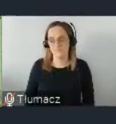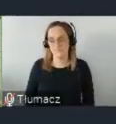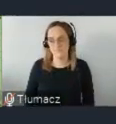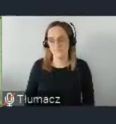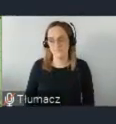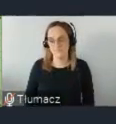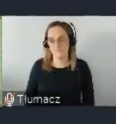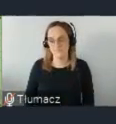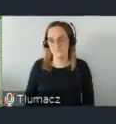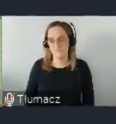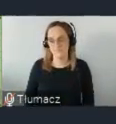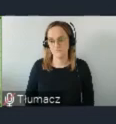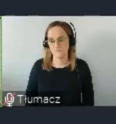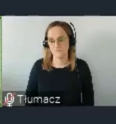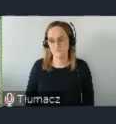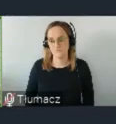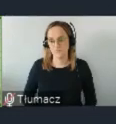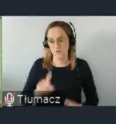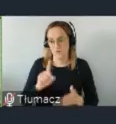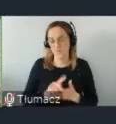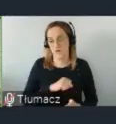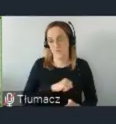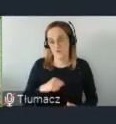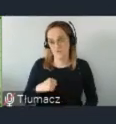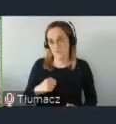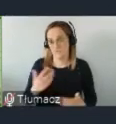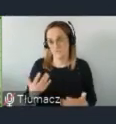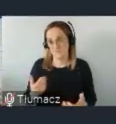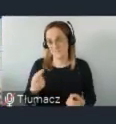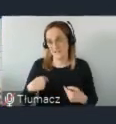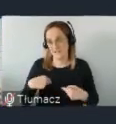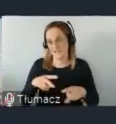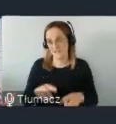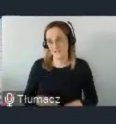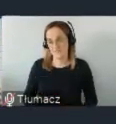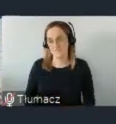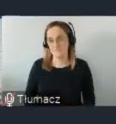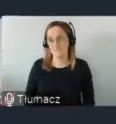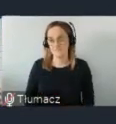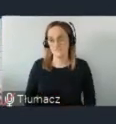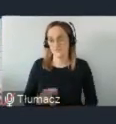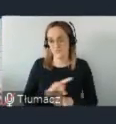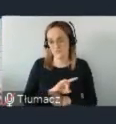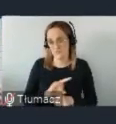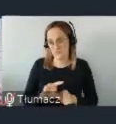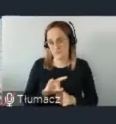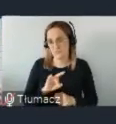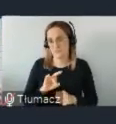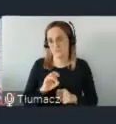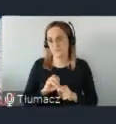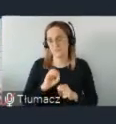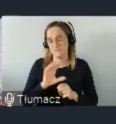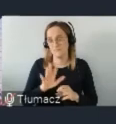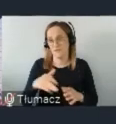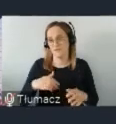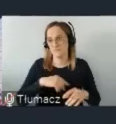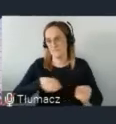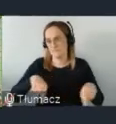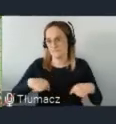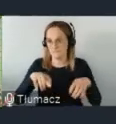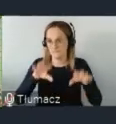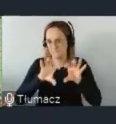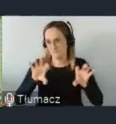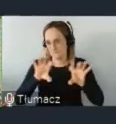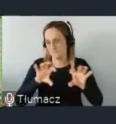O, uda się. Dobra, wracam. Witam na YouTubie. Tym razem będę już towarzyszył wam w